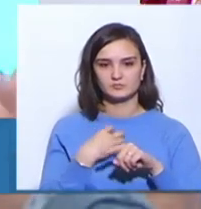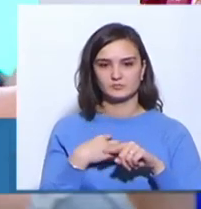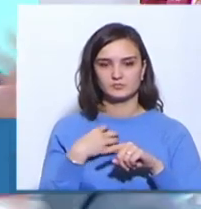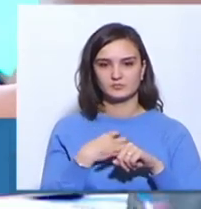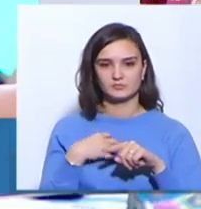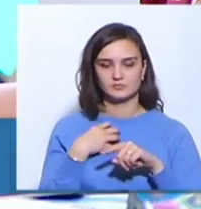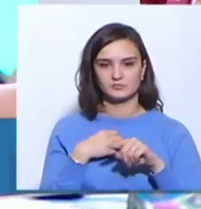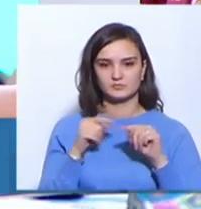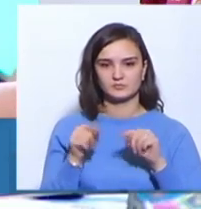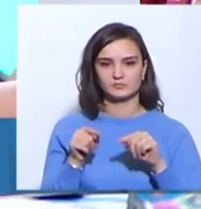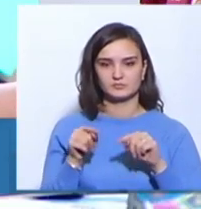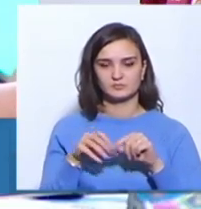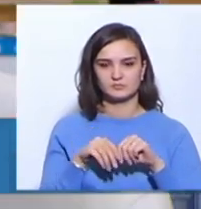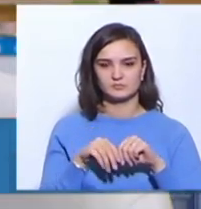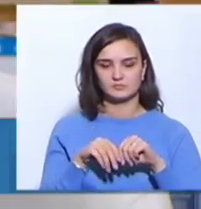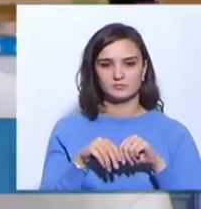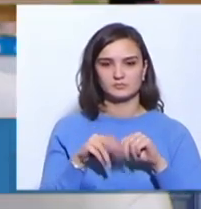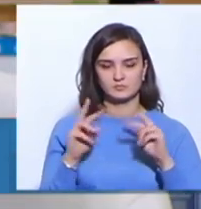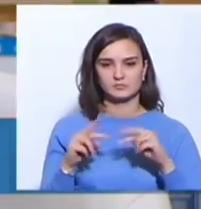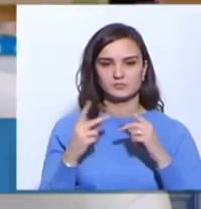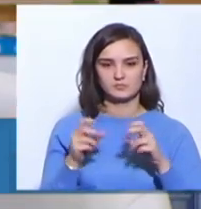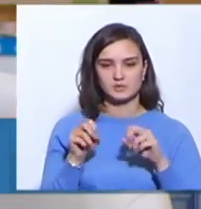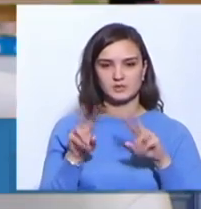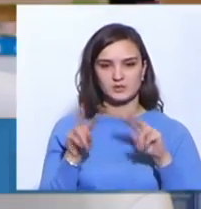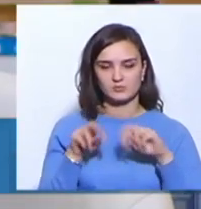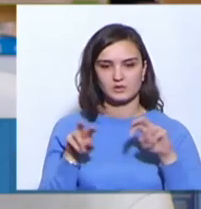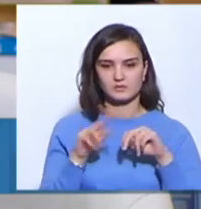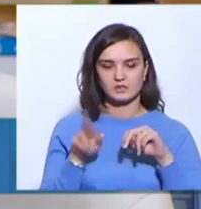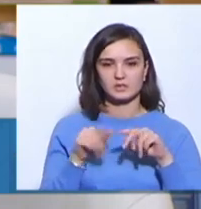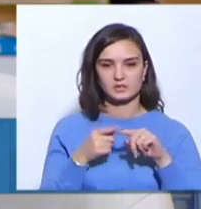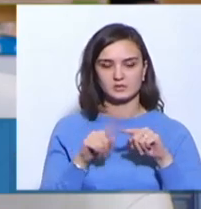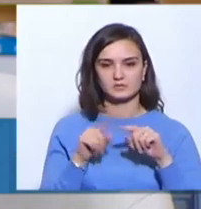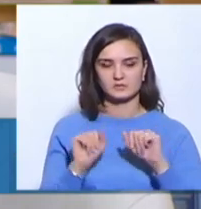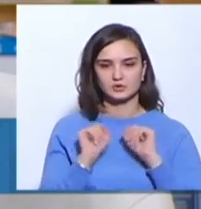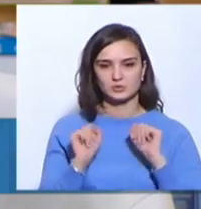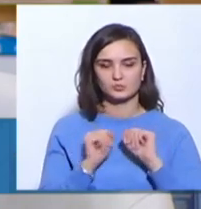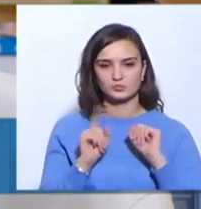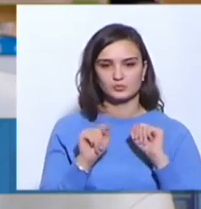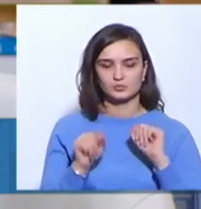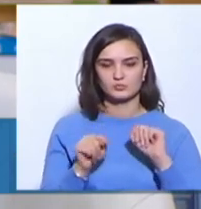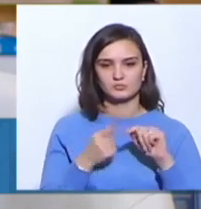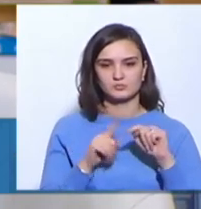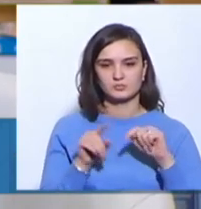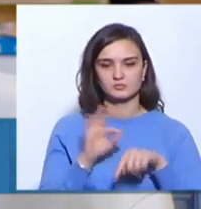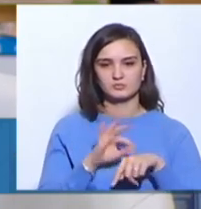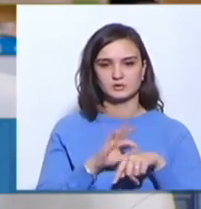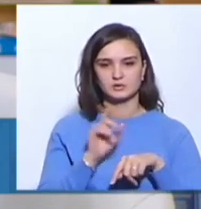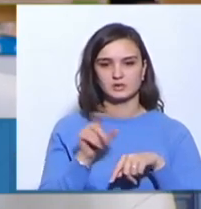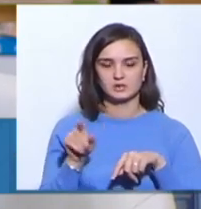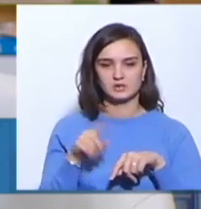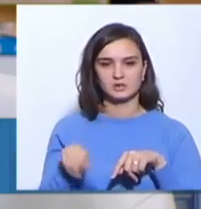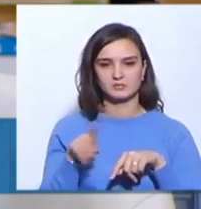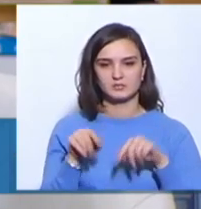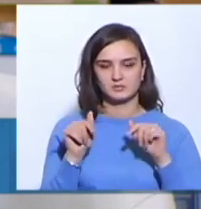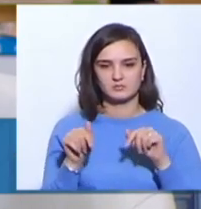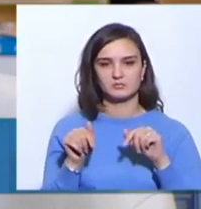ყველა გადამისამართდეს კოლონოსკოპიურ კვლევაზე და მაქსიმალურად ვცდილობთ, რომ თქვათ, ეს პაციენტები